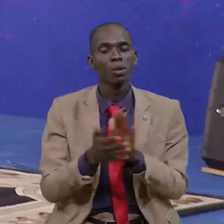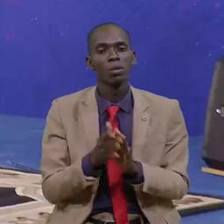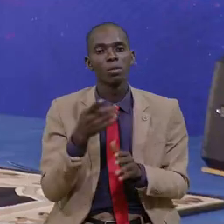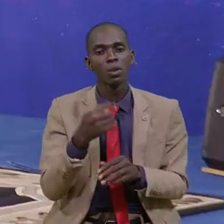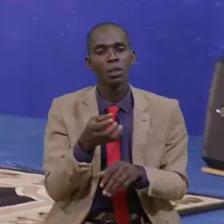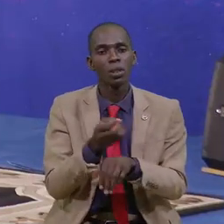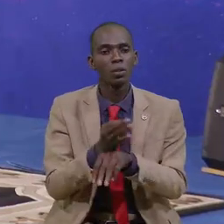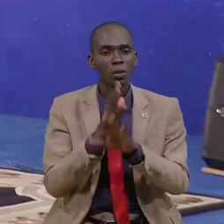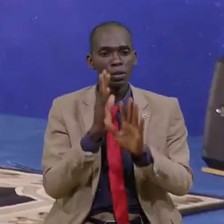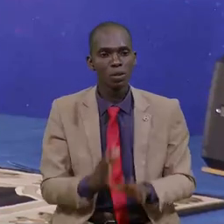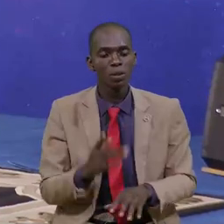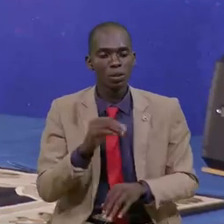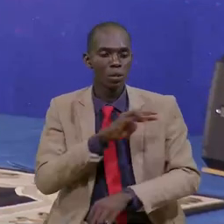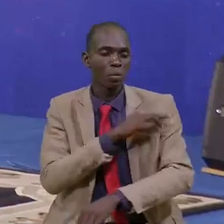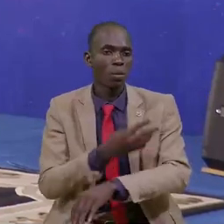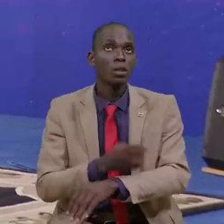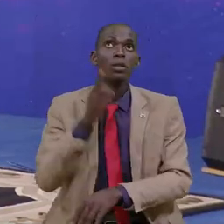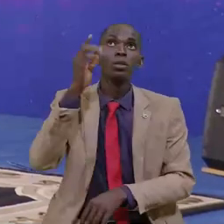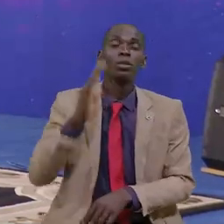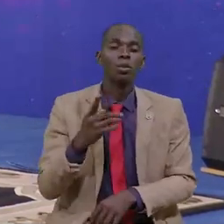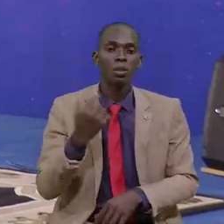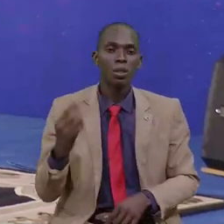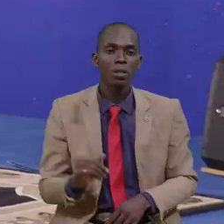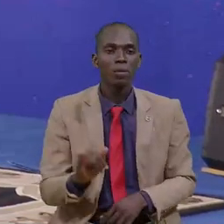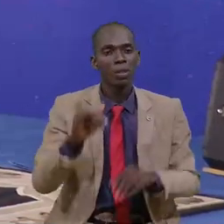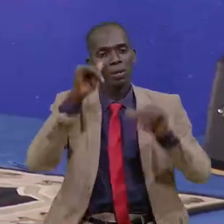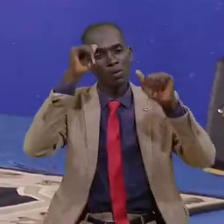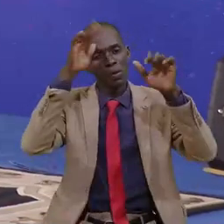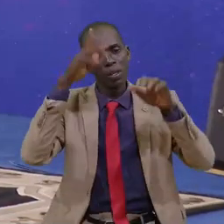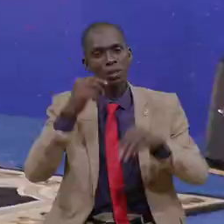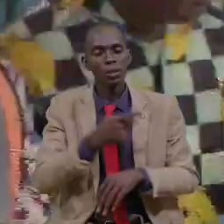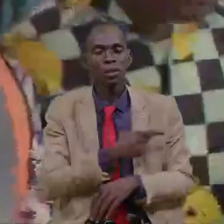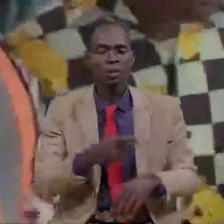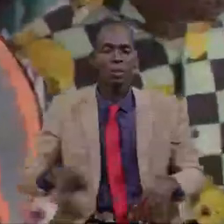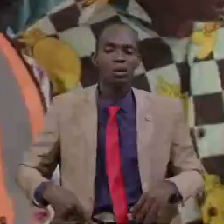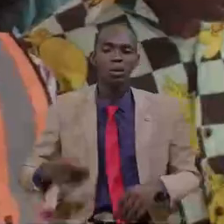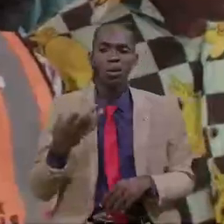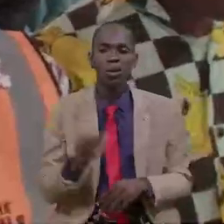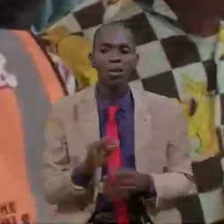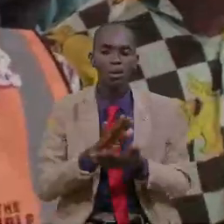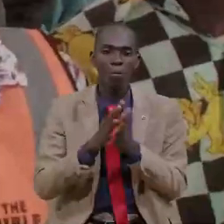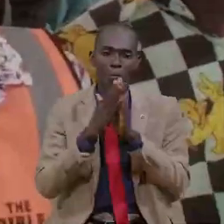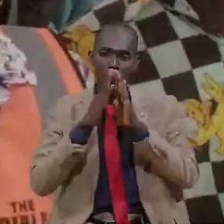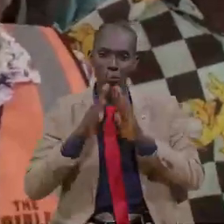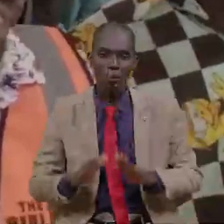puissant, Père éternel, Prince de la paix. Prince de la paix.